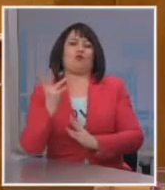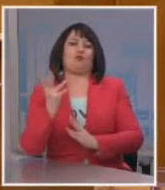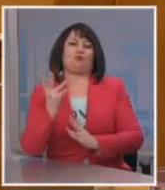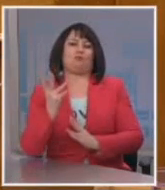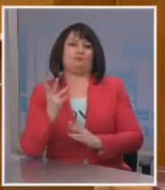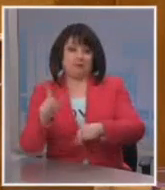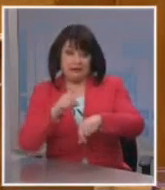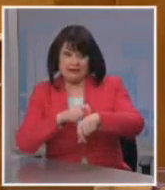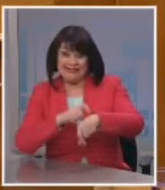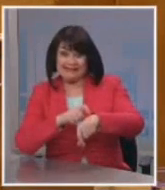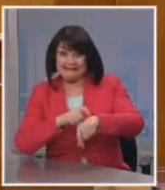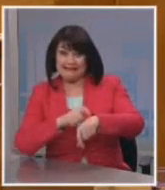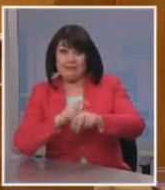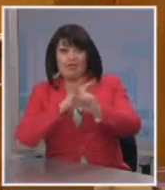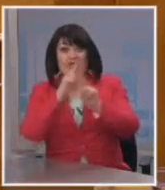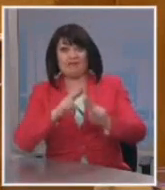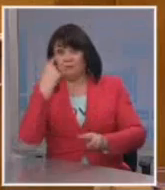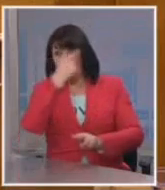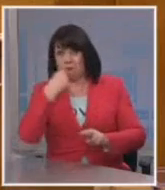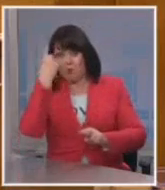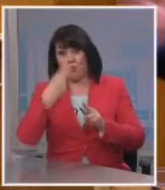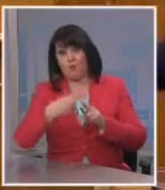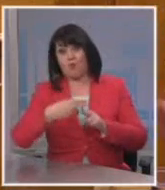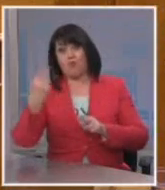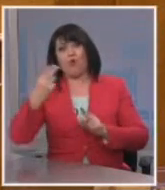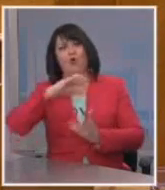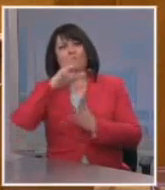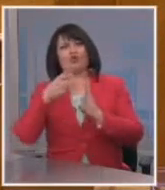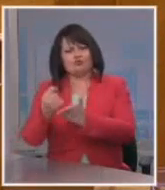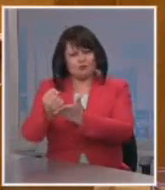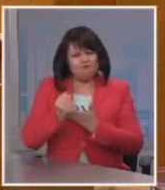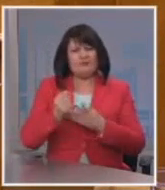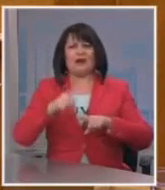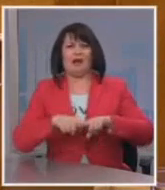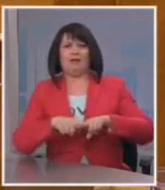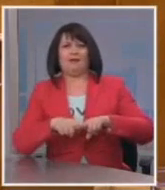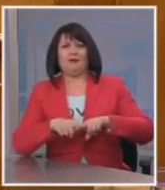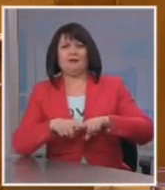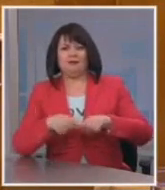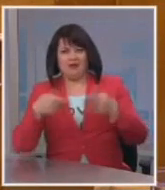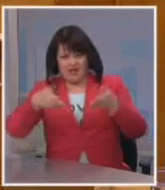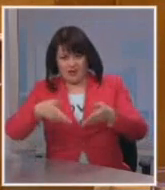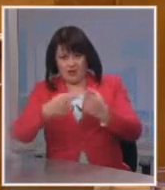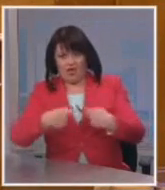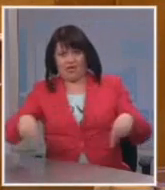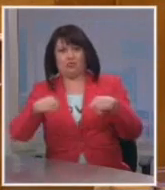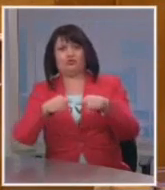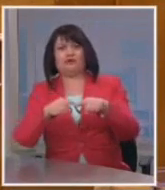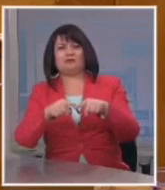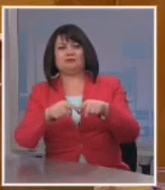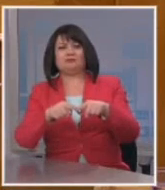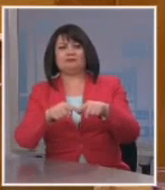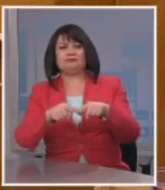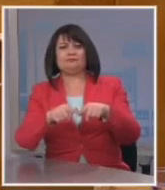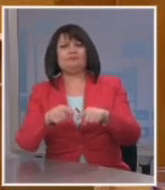Την ίδια στιγμή λοιπόν που διεθνείς προσωπικότητες από όλο τον κόσμο στηρίζουν την Ελλάδα, σε αυτήν εδώ την αίθουσα